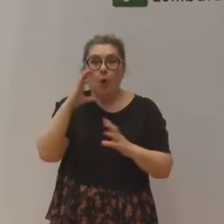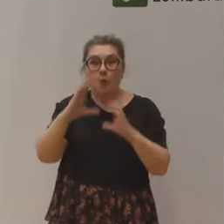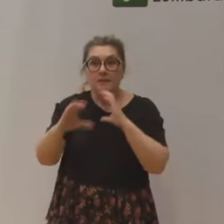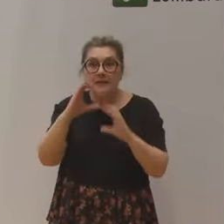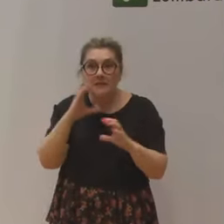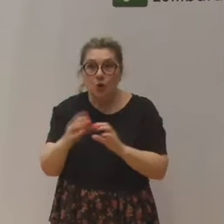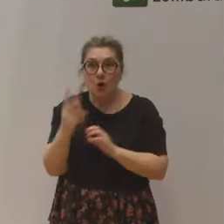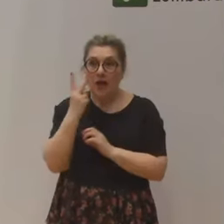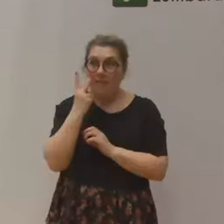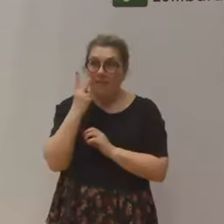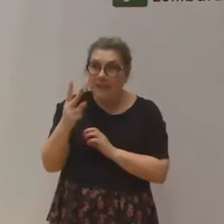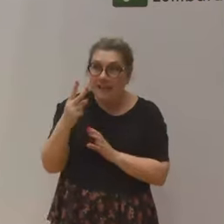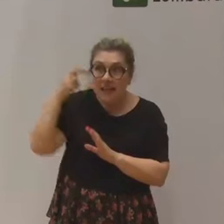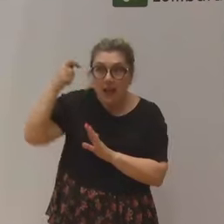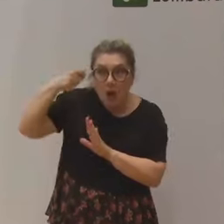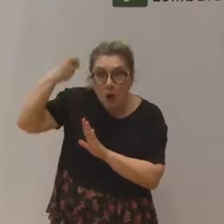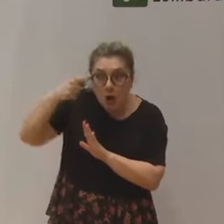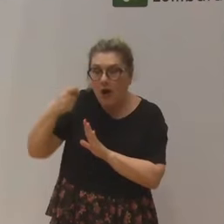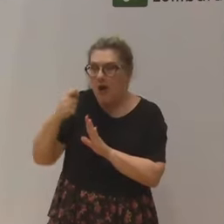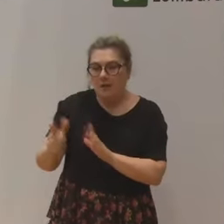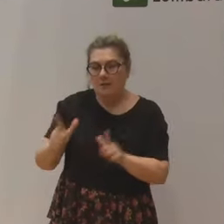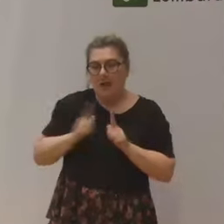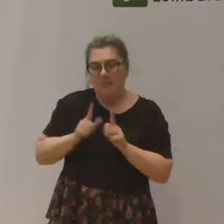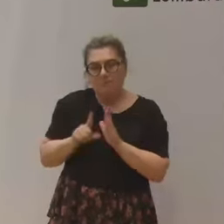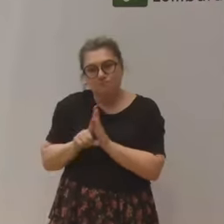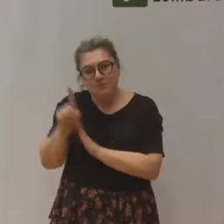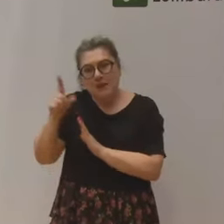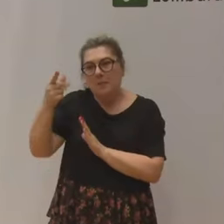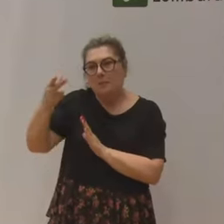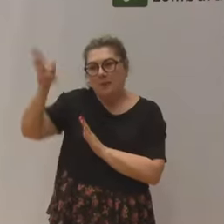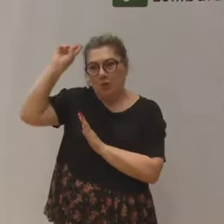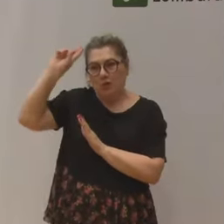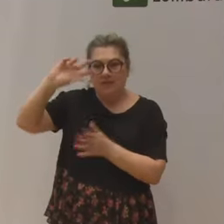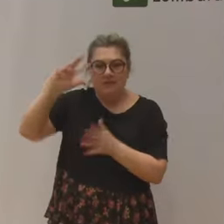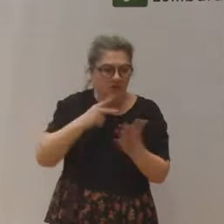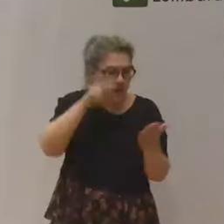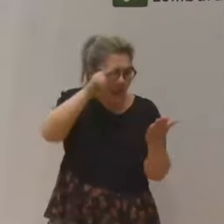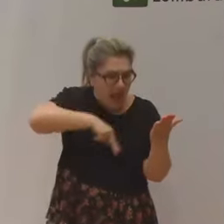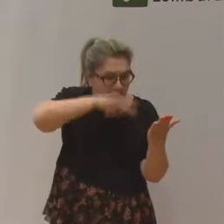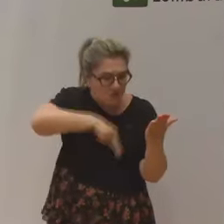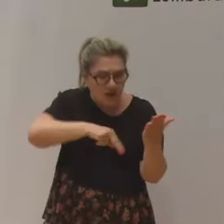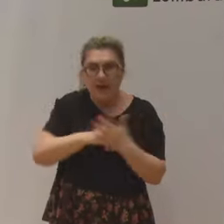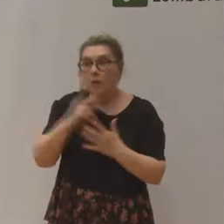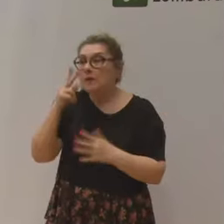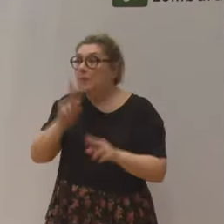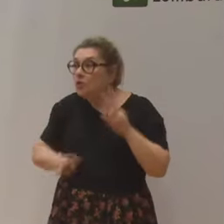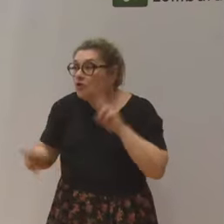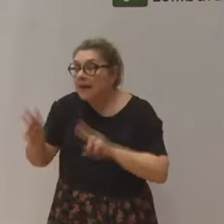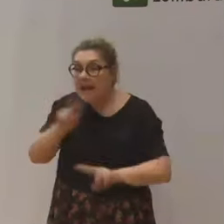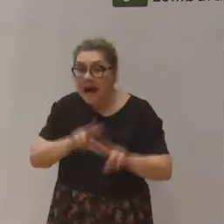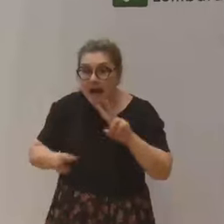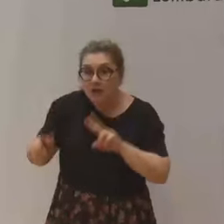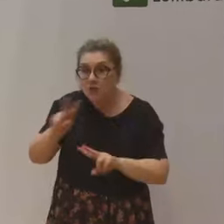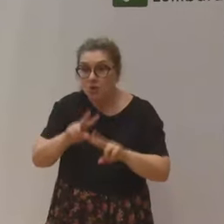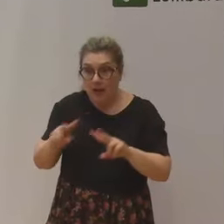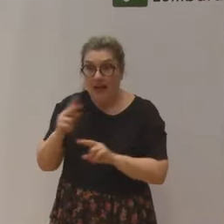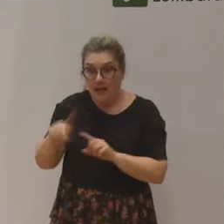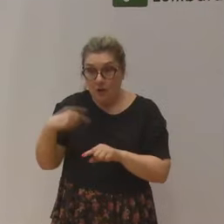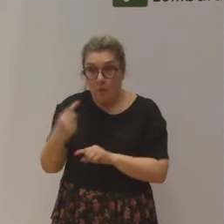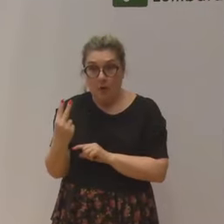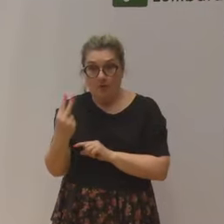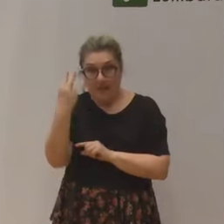comunicazione video è ancor più efficace di quanto sia a volte un documento scritto. Quindi noi abbiamo cercato, e lo